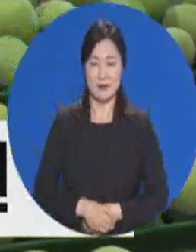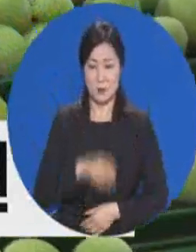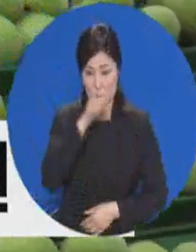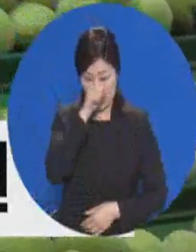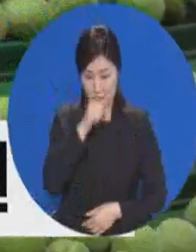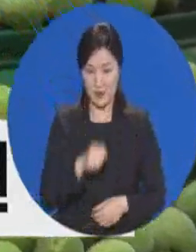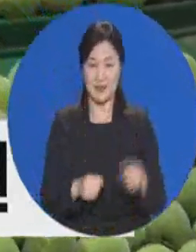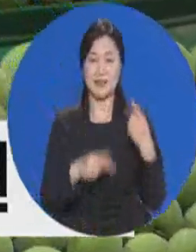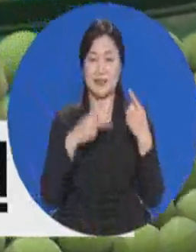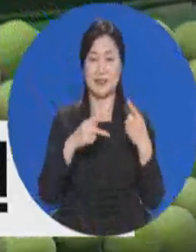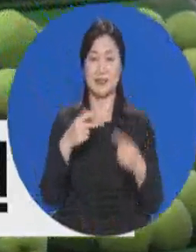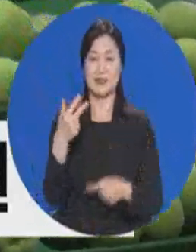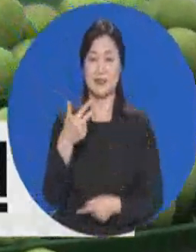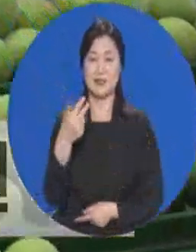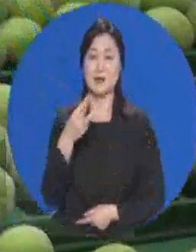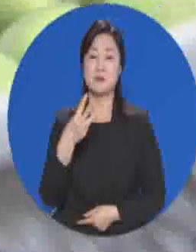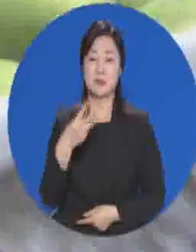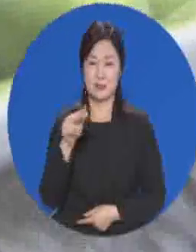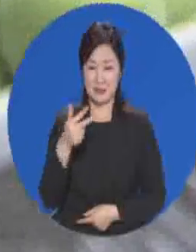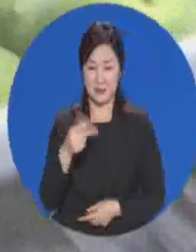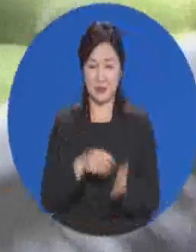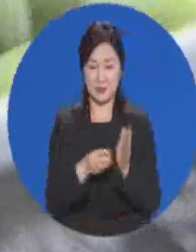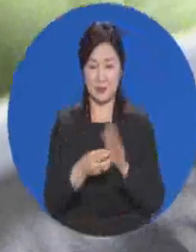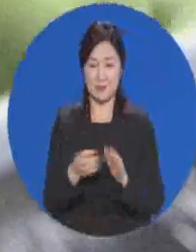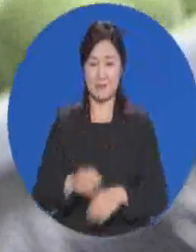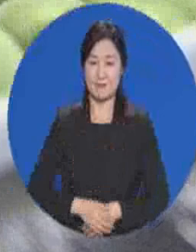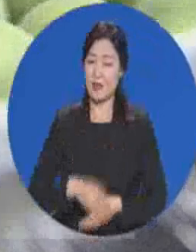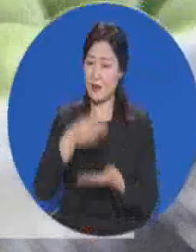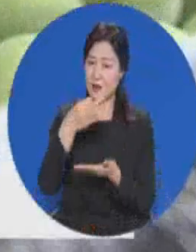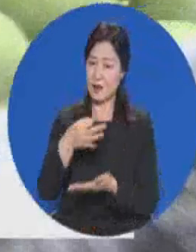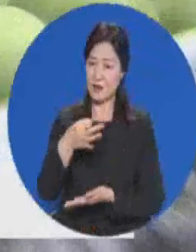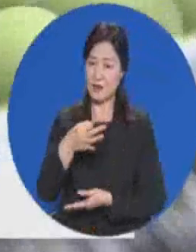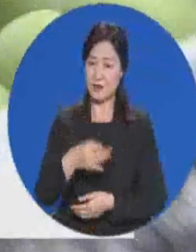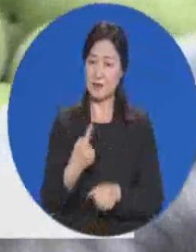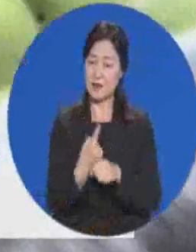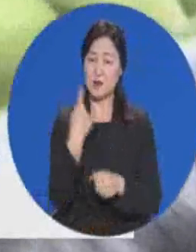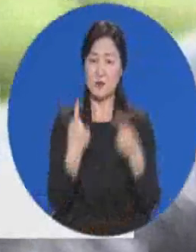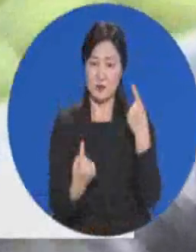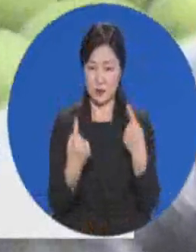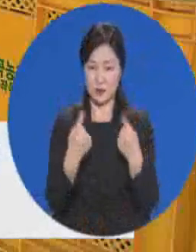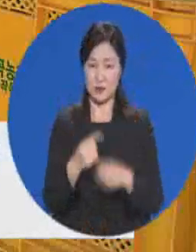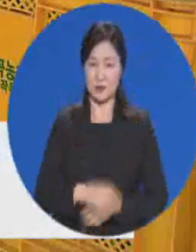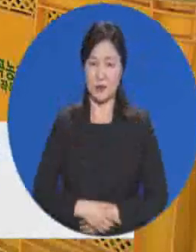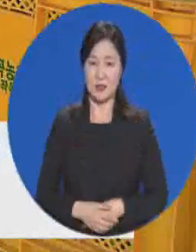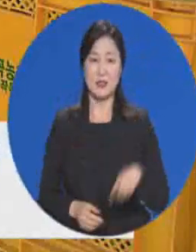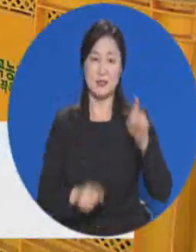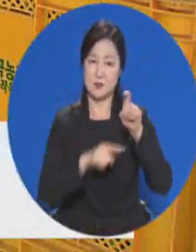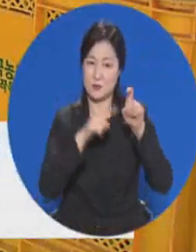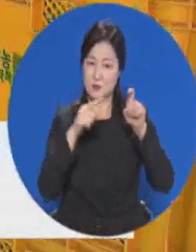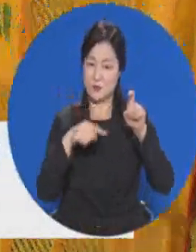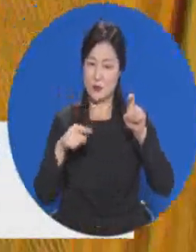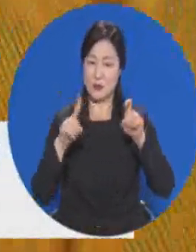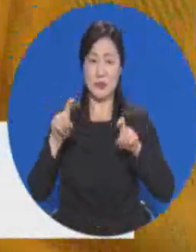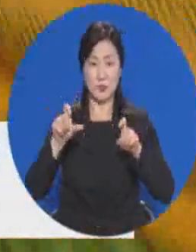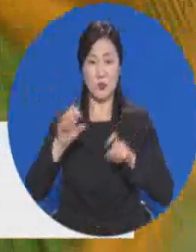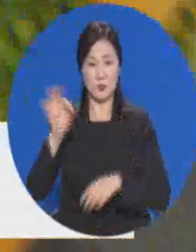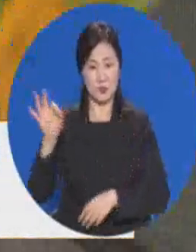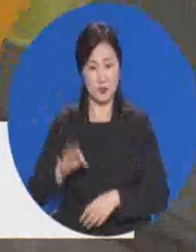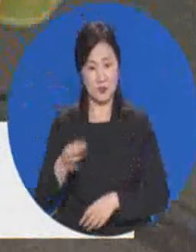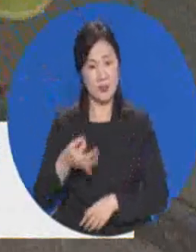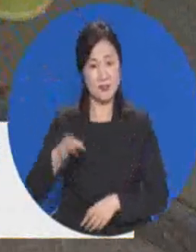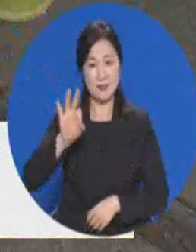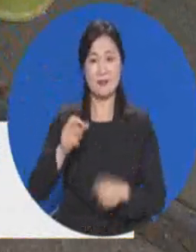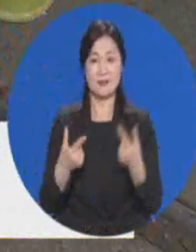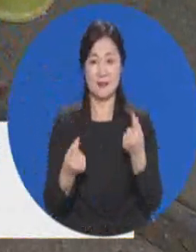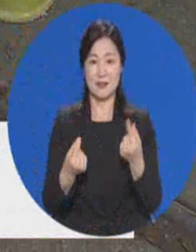킬로그램당 3,700여 원 수준입니다. 가격도 예년에 비해서 한 10%에서 한 15%